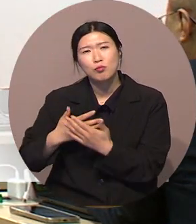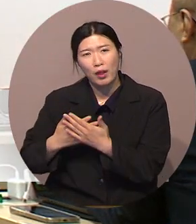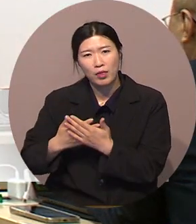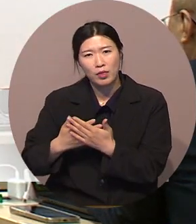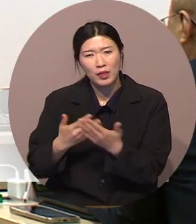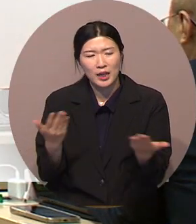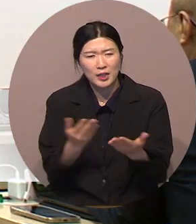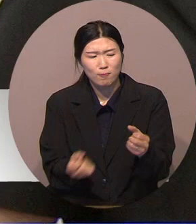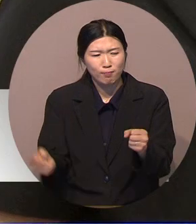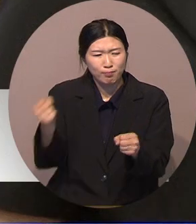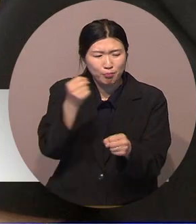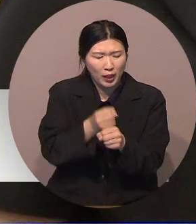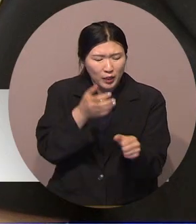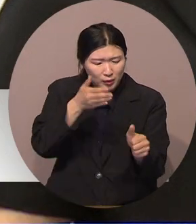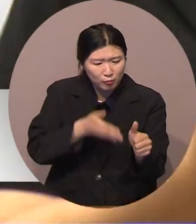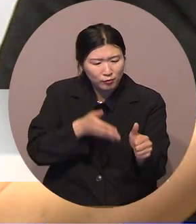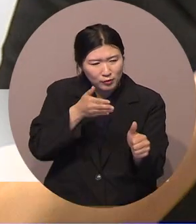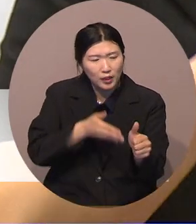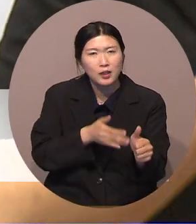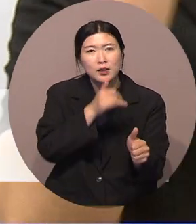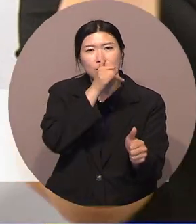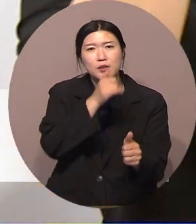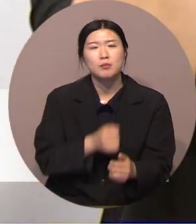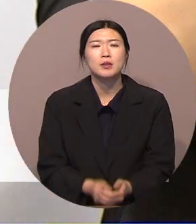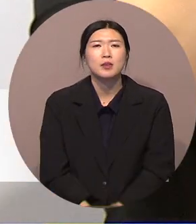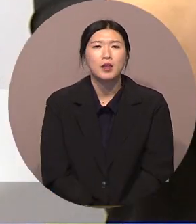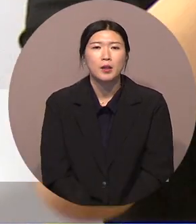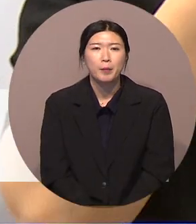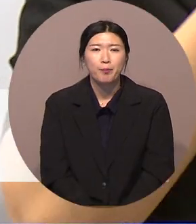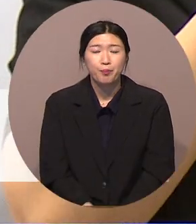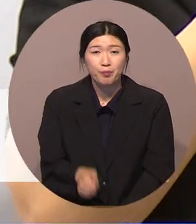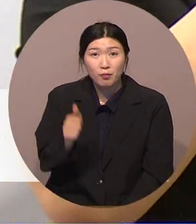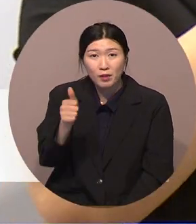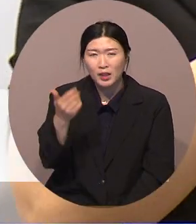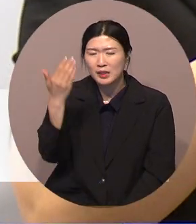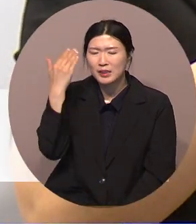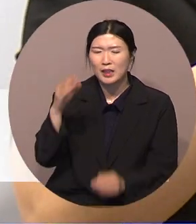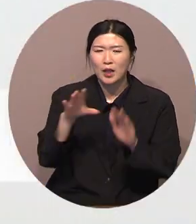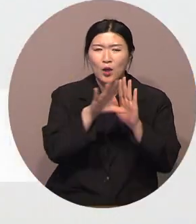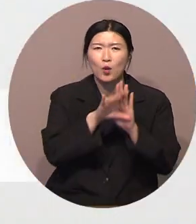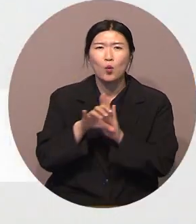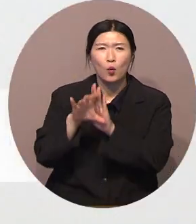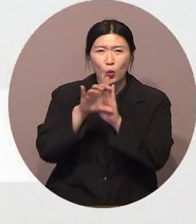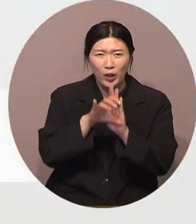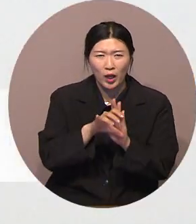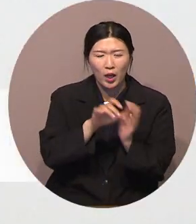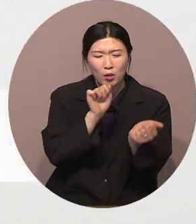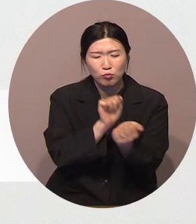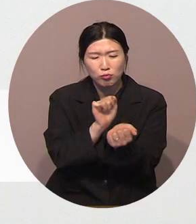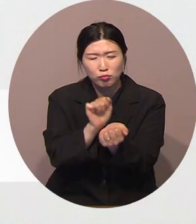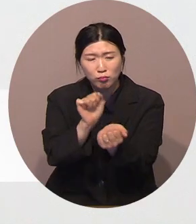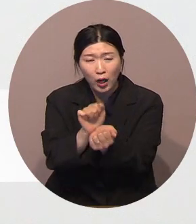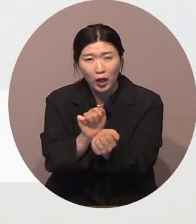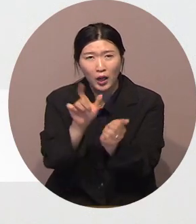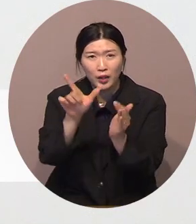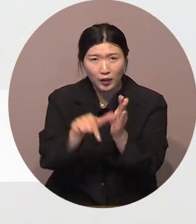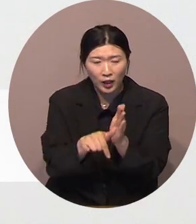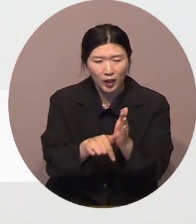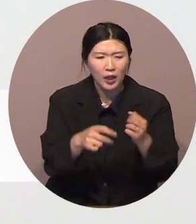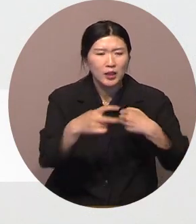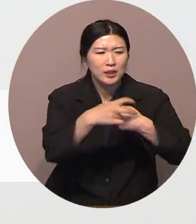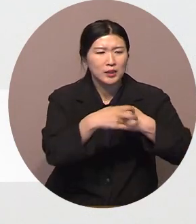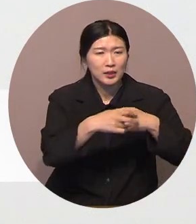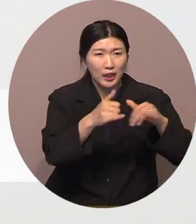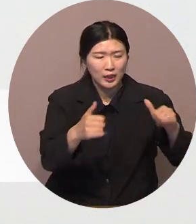정상 진료에 임해 달라고 요청했습니다 제시장 코로나 19 대유행 등 어려운 상황에서도 의료인들이